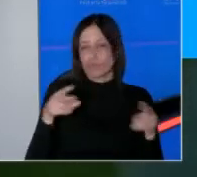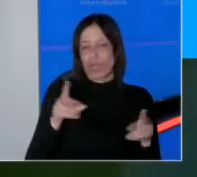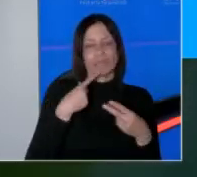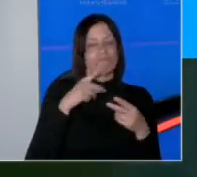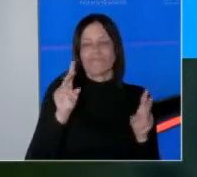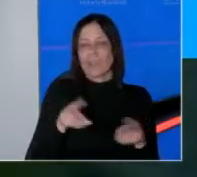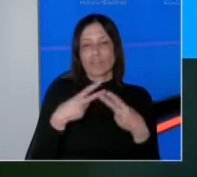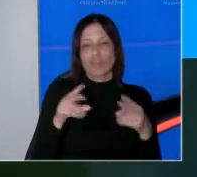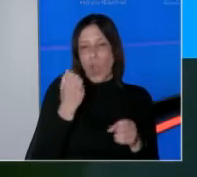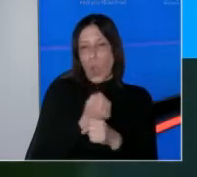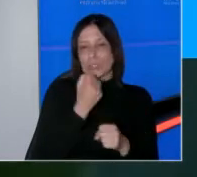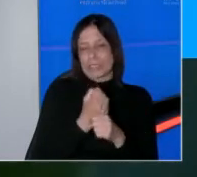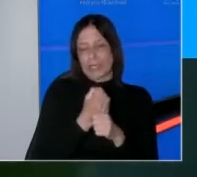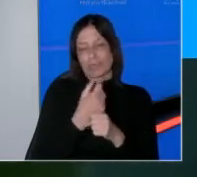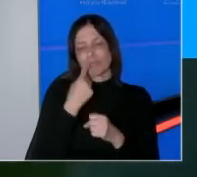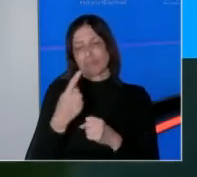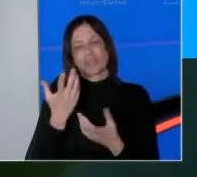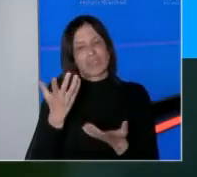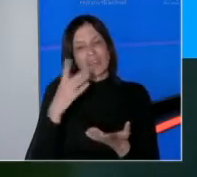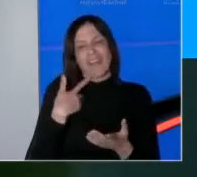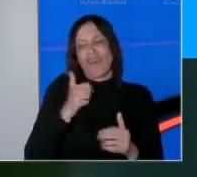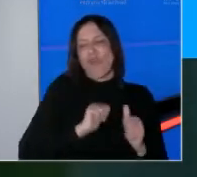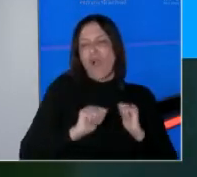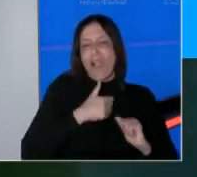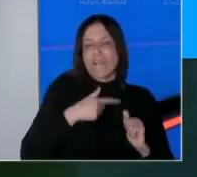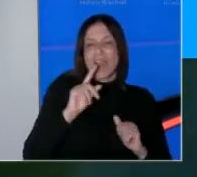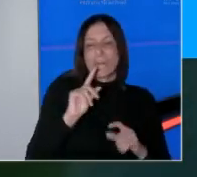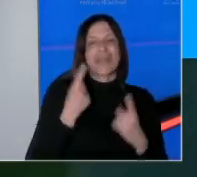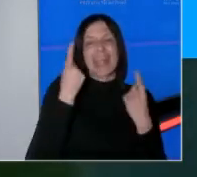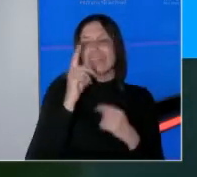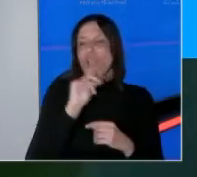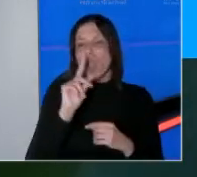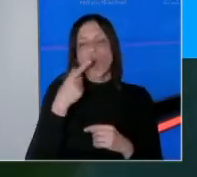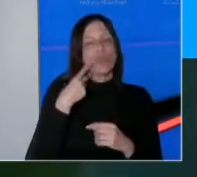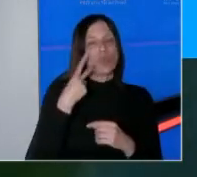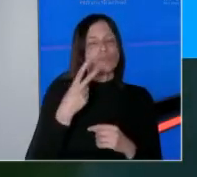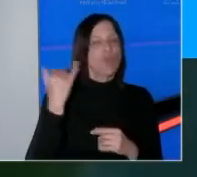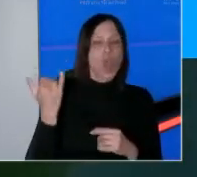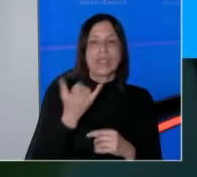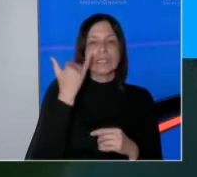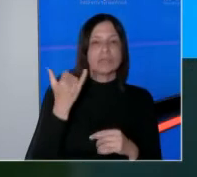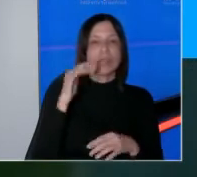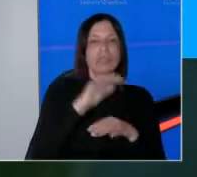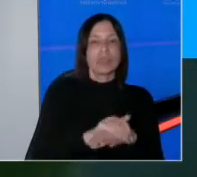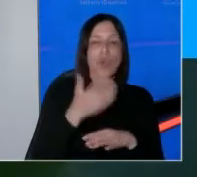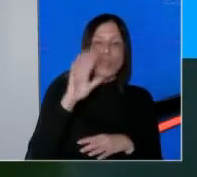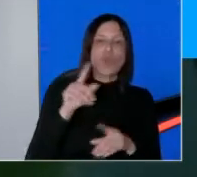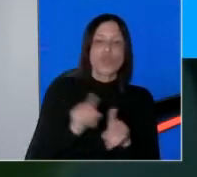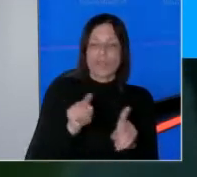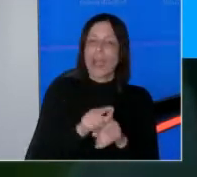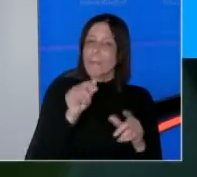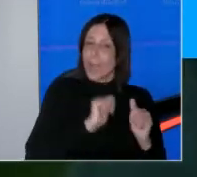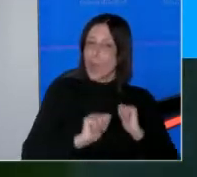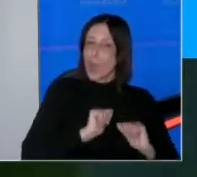לא ייתכן שעושים מה בראש שלהם. הכי כואב לי שזה לא המקרה אחד, אנחנו מטרים כל הזמן. דרך אגב, יש אותו דבר בחולון,